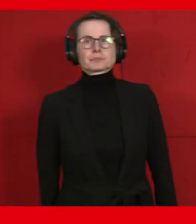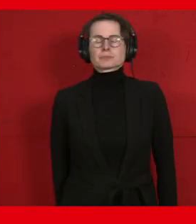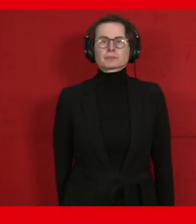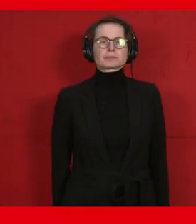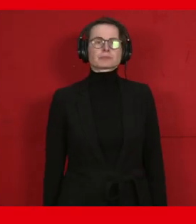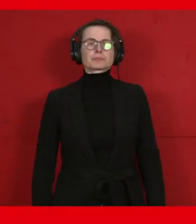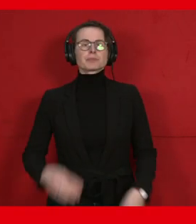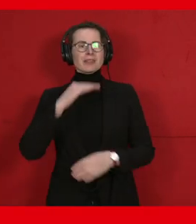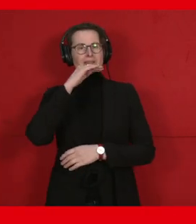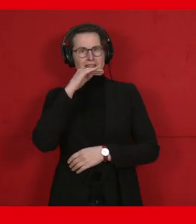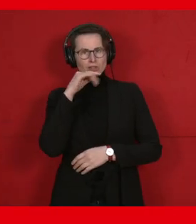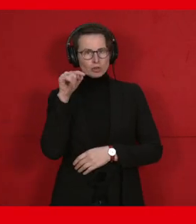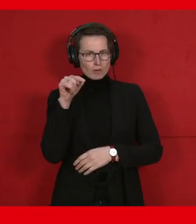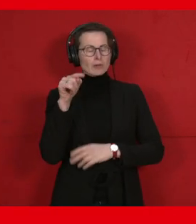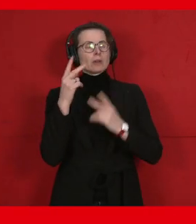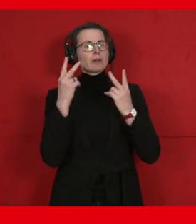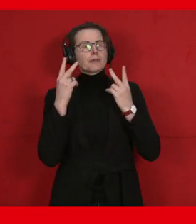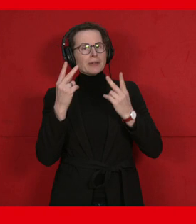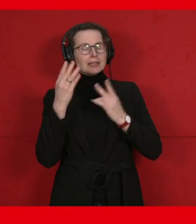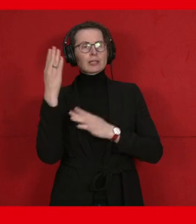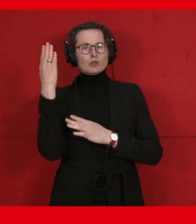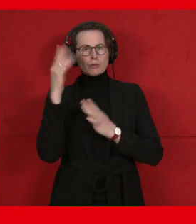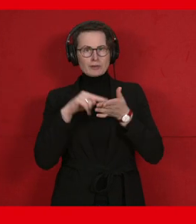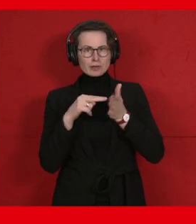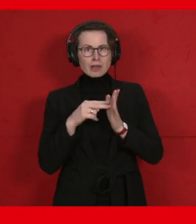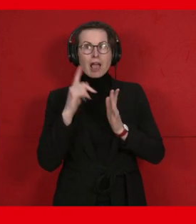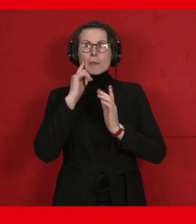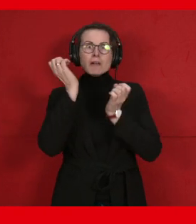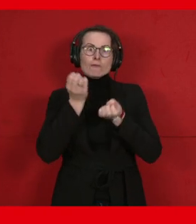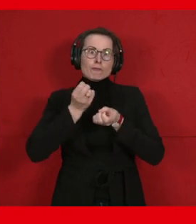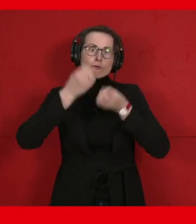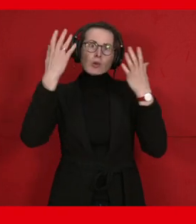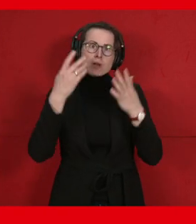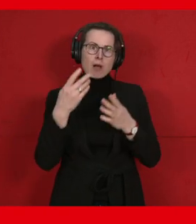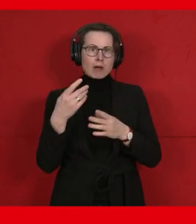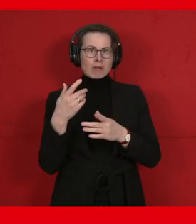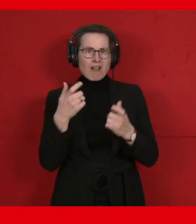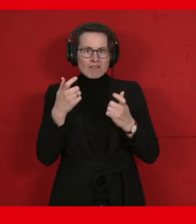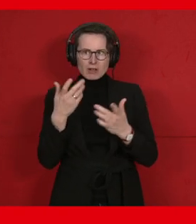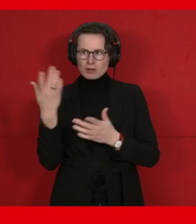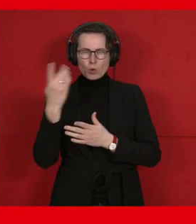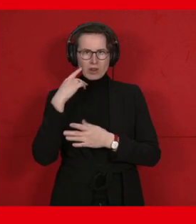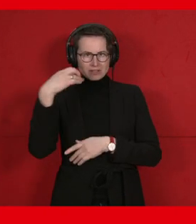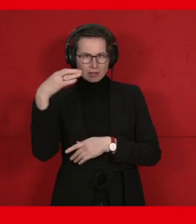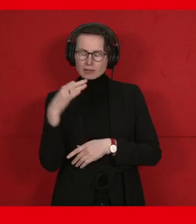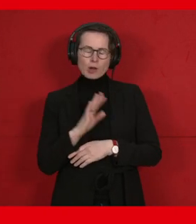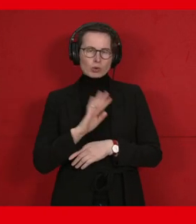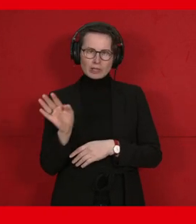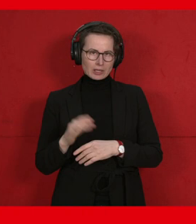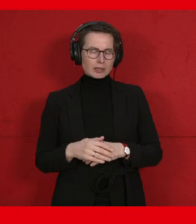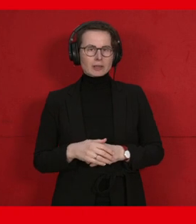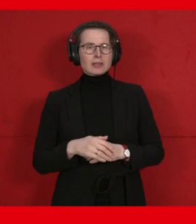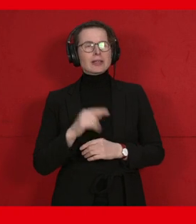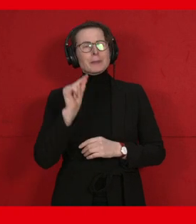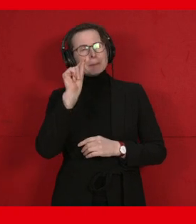wichtige Zukunftstechnologie. Lassen wir aber auch sagen, es ist nicht die Wunderwaffe und es ist auch nicht das Einzige, was wir brauchen nach vorne. Und so ein kleines bisschen